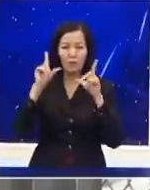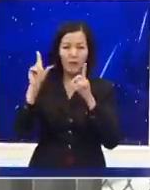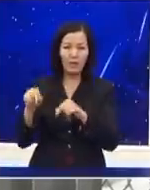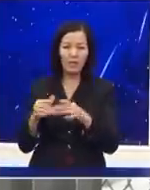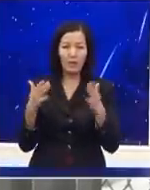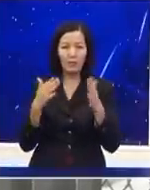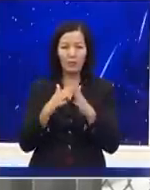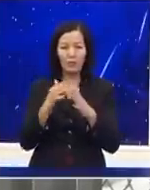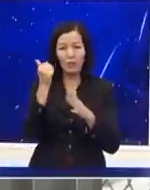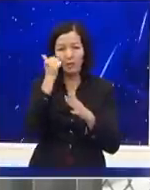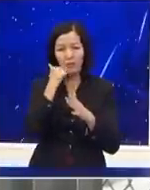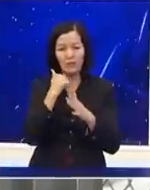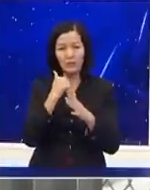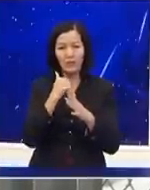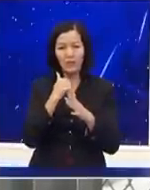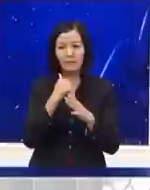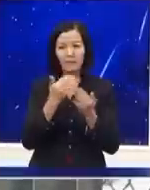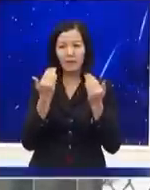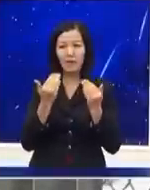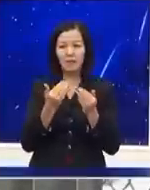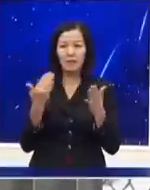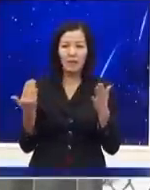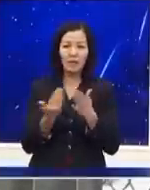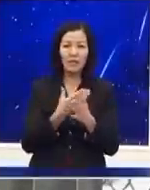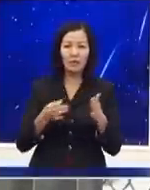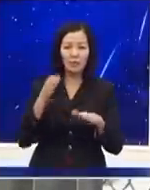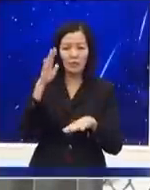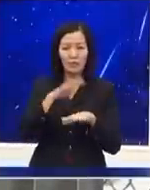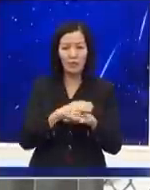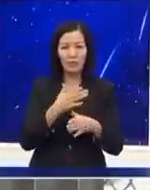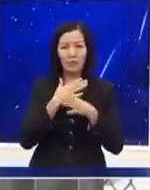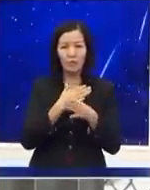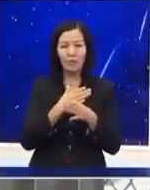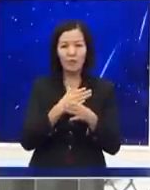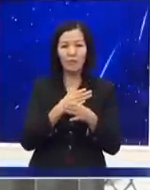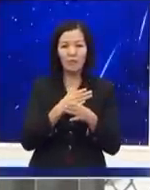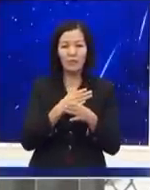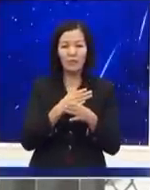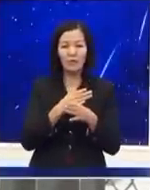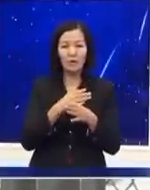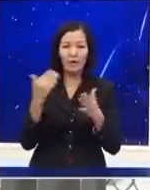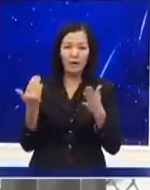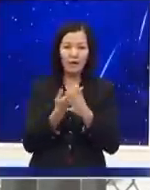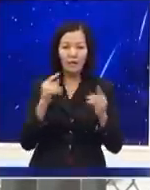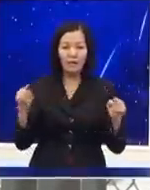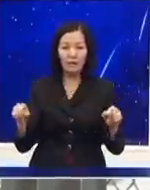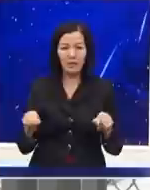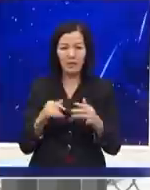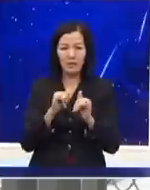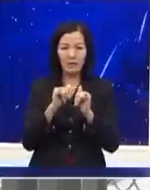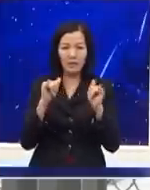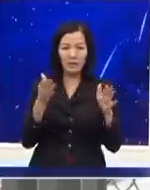үйлер бұзылып, сондай жағдай болып еді. Облыс әкіміздің арқасында, Баттал баламыздың арқасында мына ауылымыз